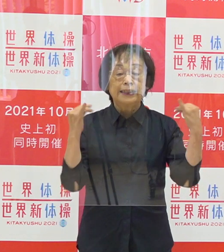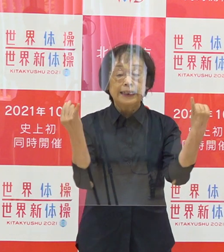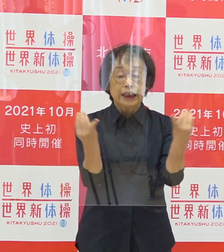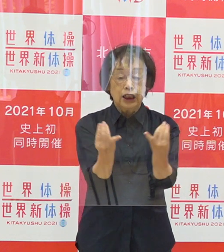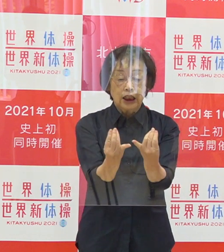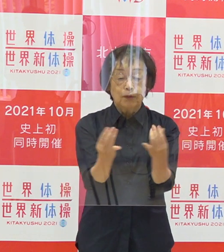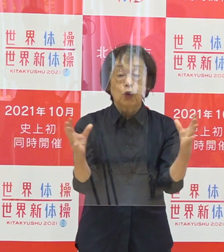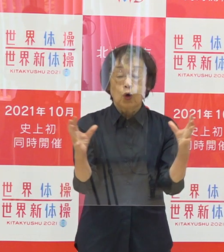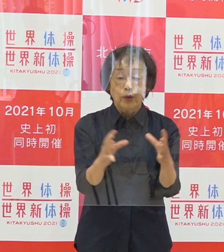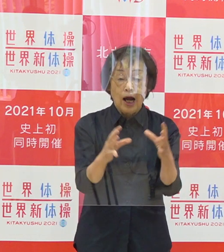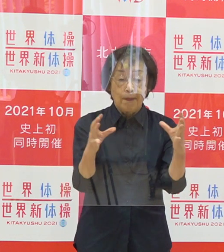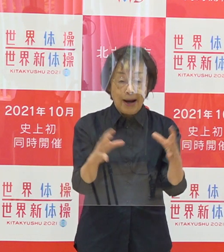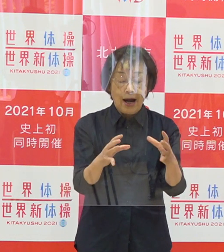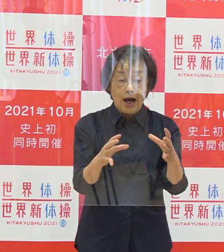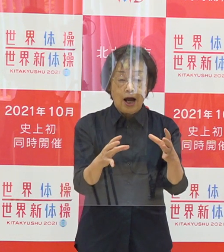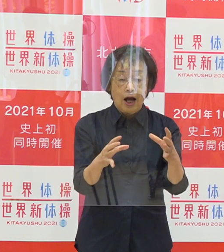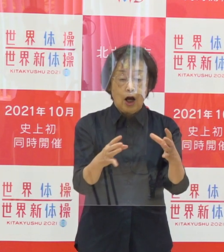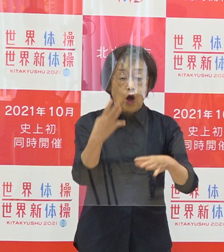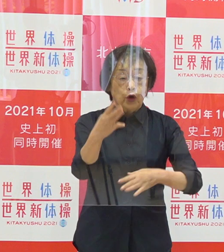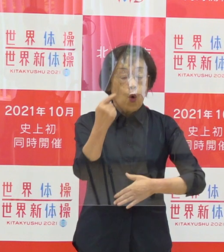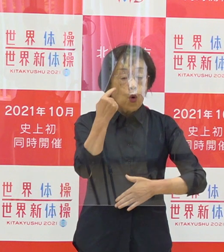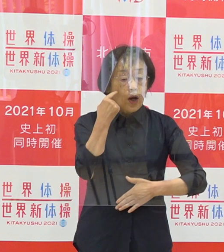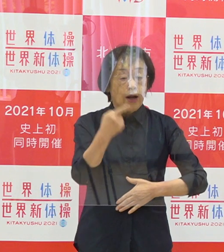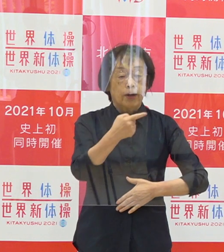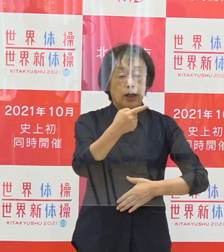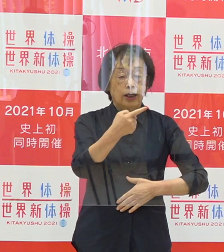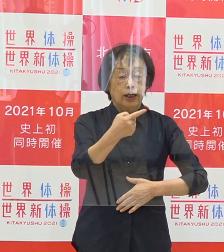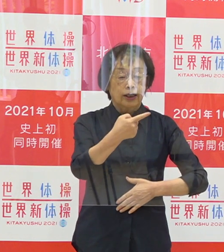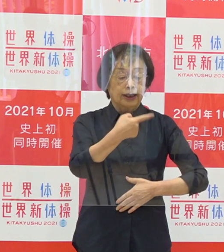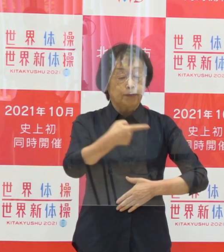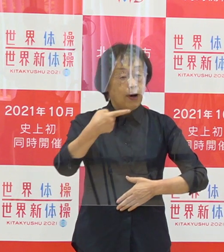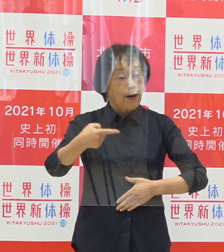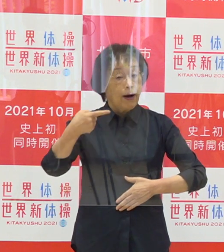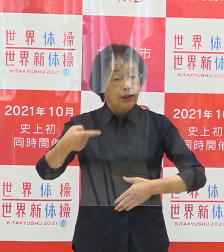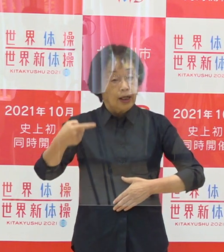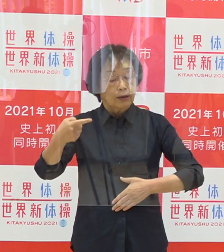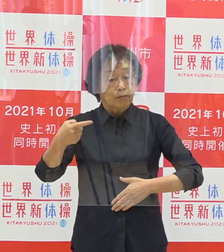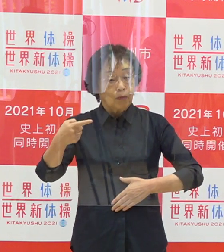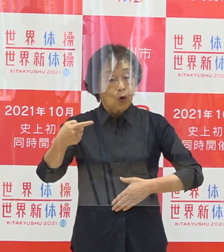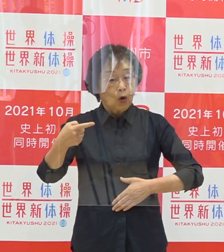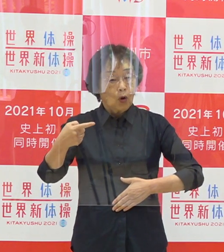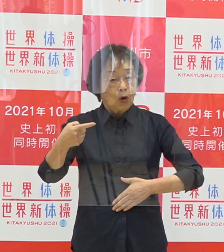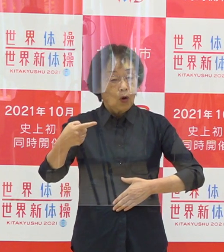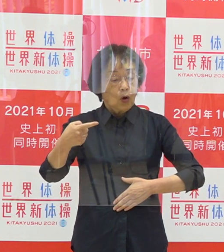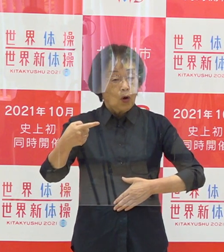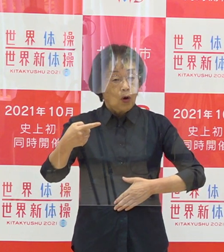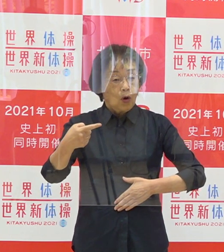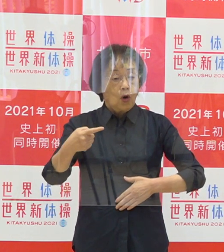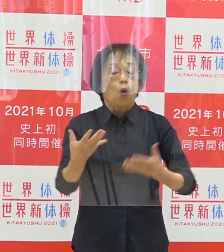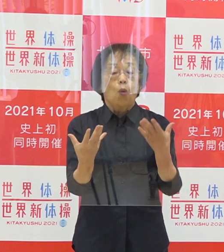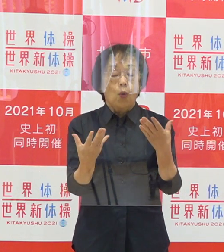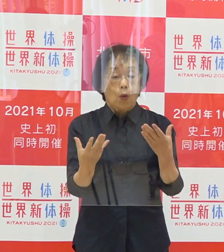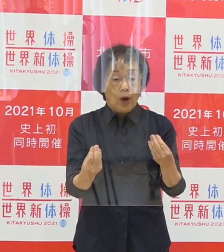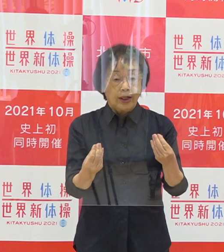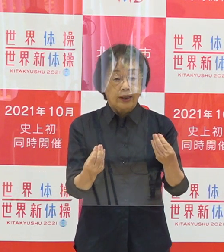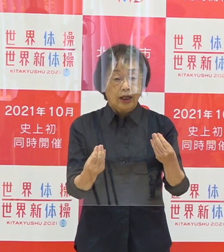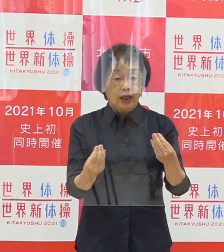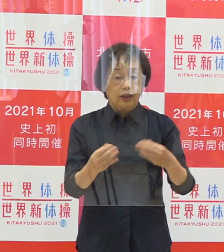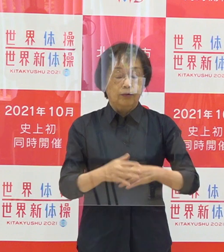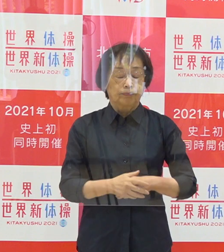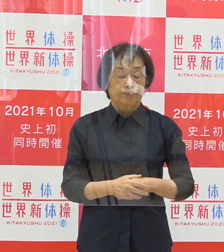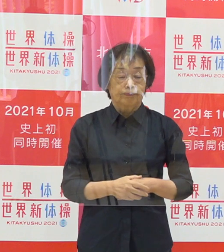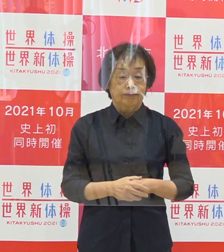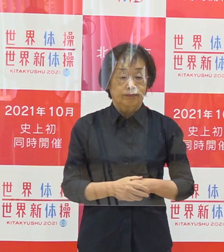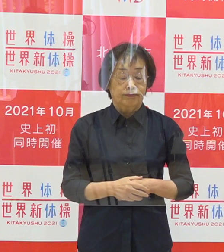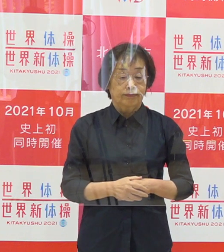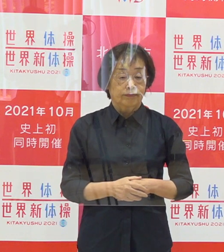イトも4回の陰性をクリアをしてですね、そしてこの度出国の体制に入っ